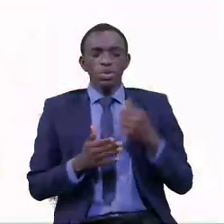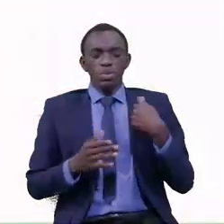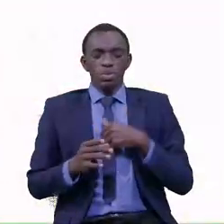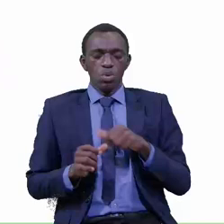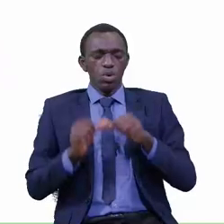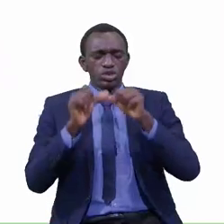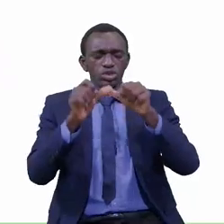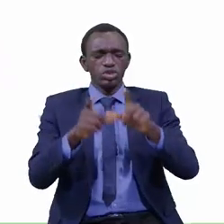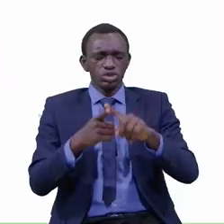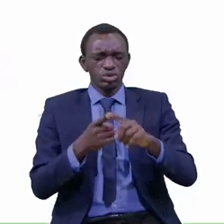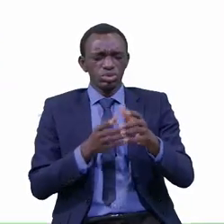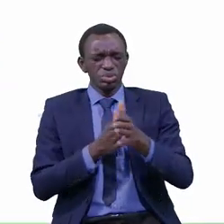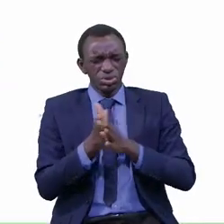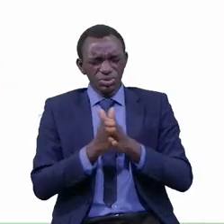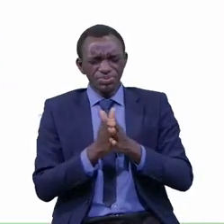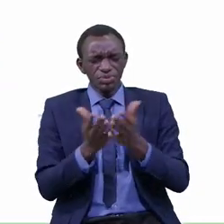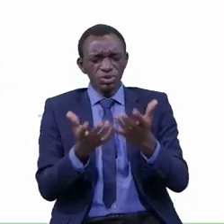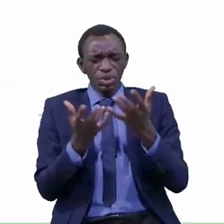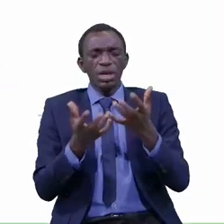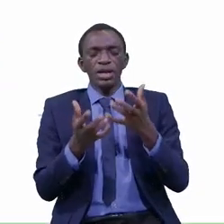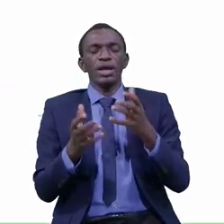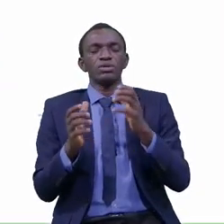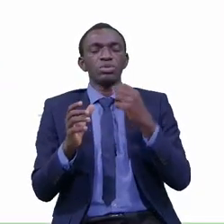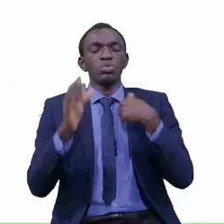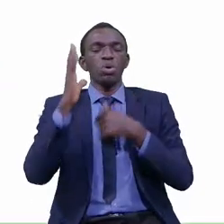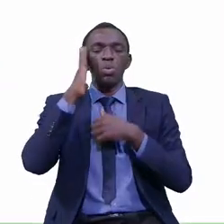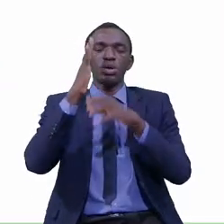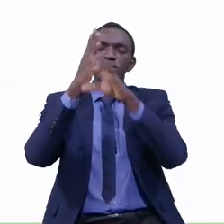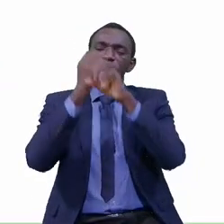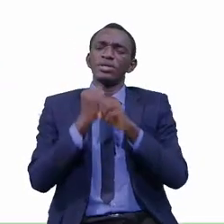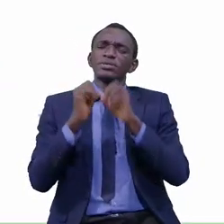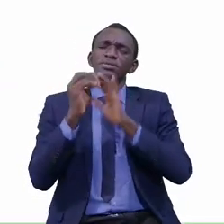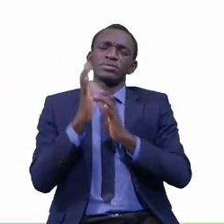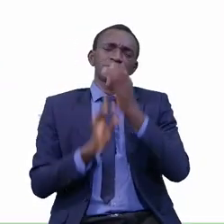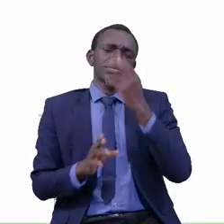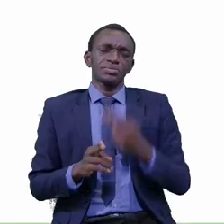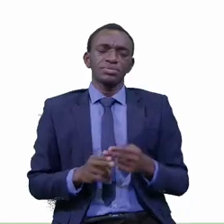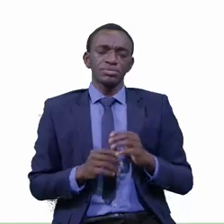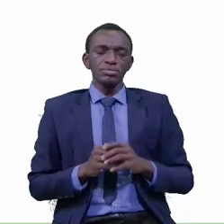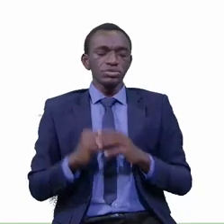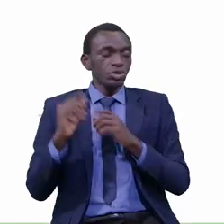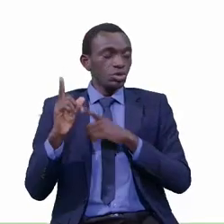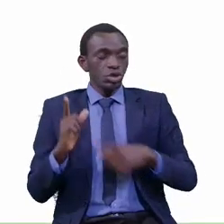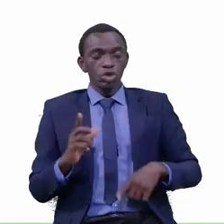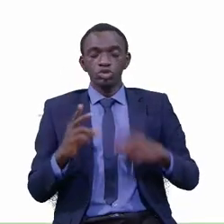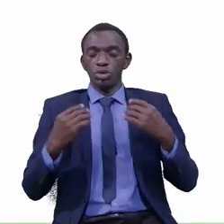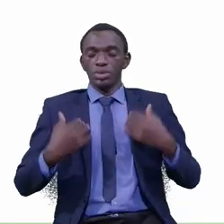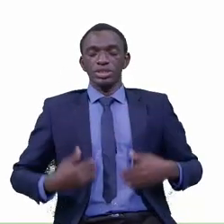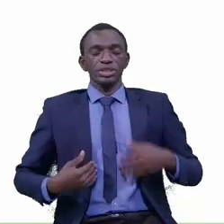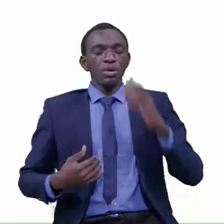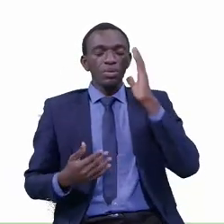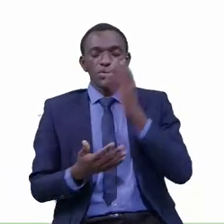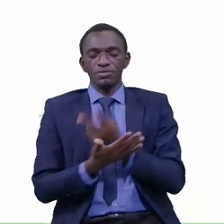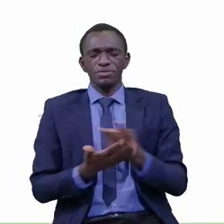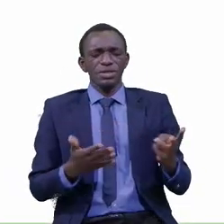poursuivant et avançant, accomplis-le dans chaque vie. Seigneur, personne ici n'est